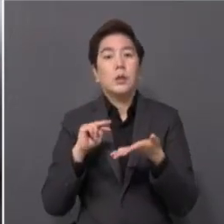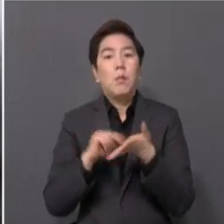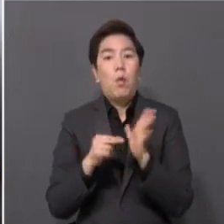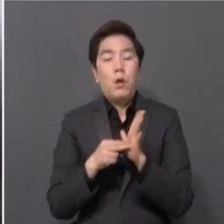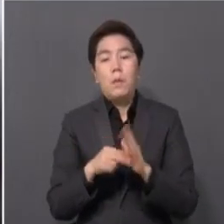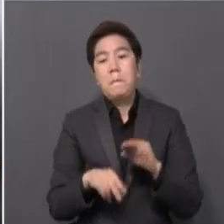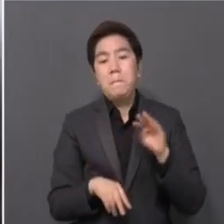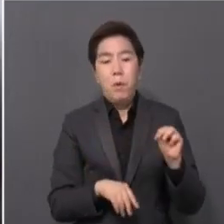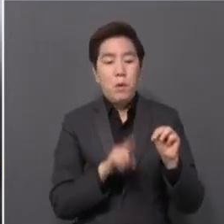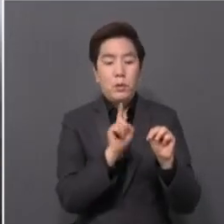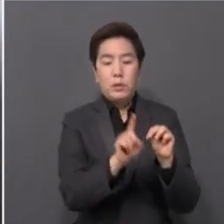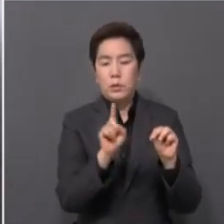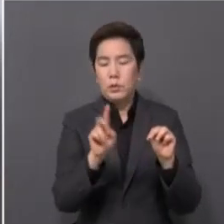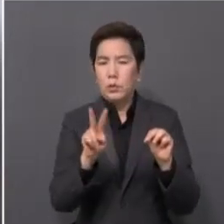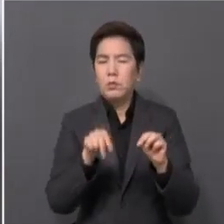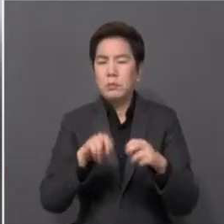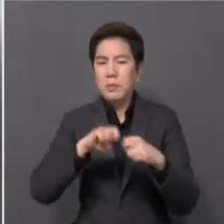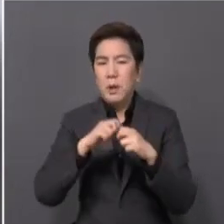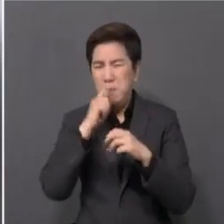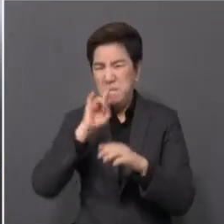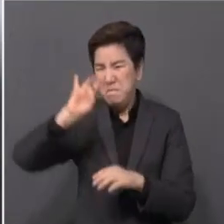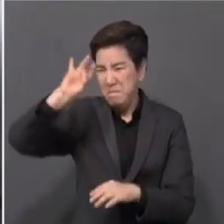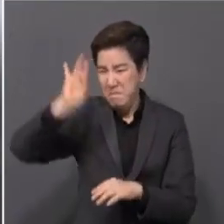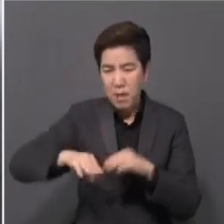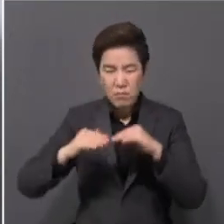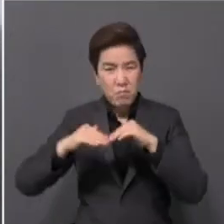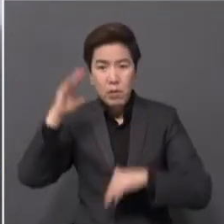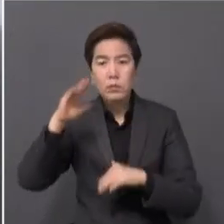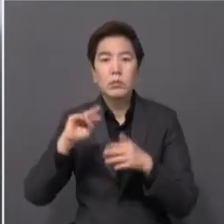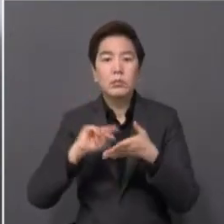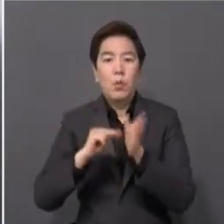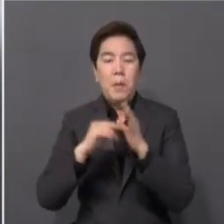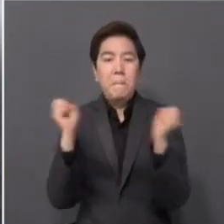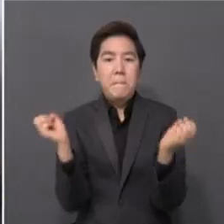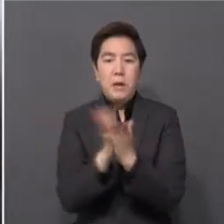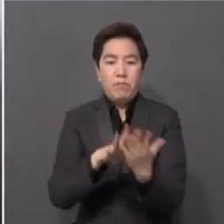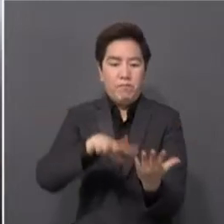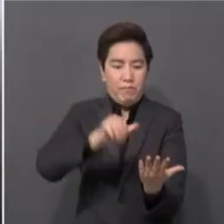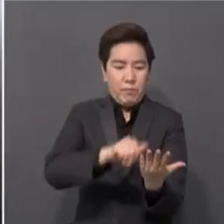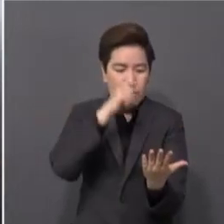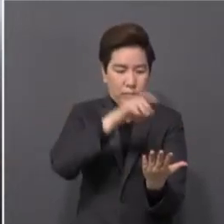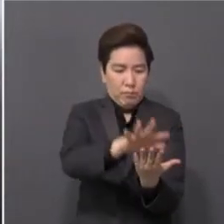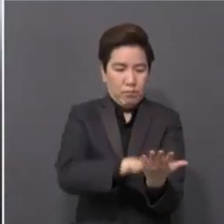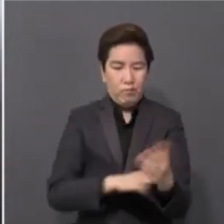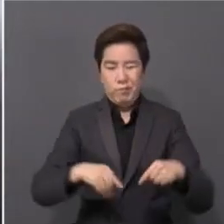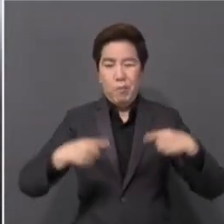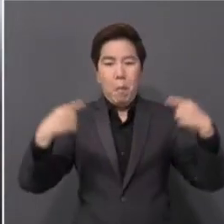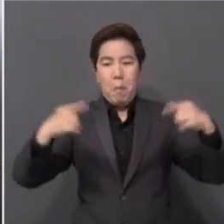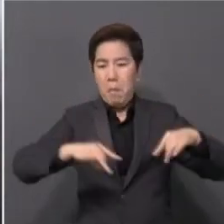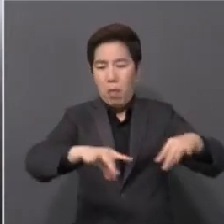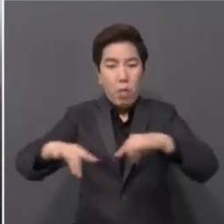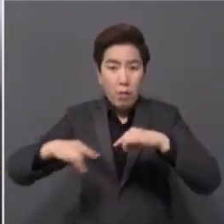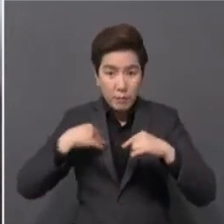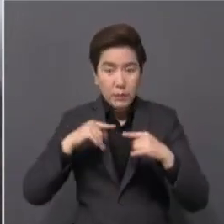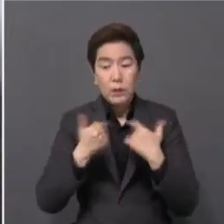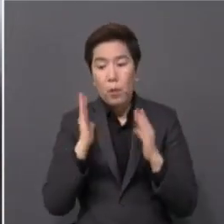112เป็นเรื่องที่ล่อแหลมหากสุดโต่งเกินไปอาจจะเกิดความขัดแย้งกลายเป็นสงครามกลางเมืองได้นะครับบางคนที่เลือกพัก